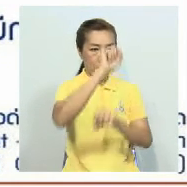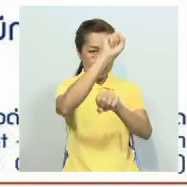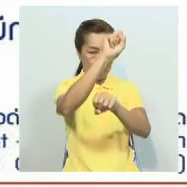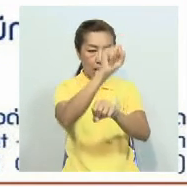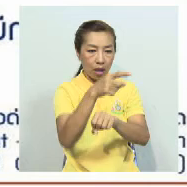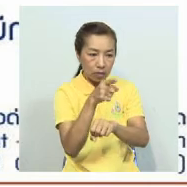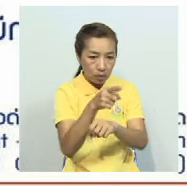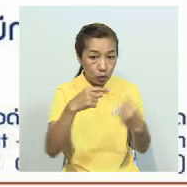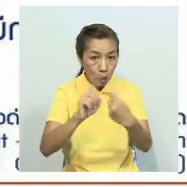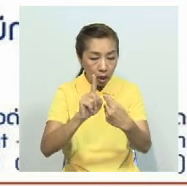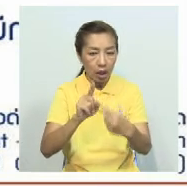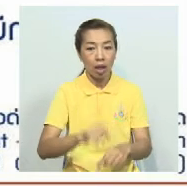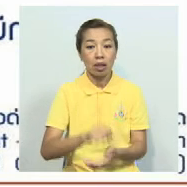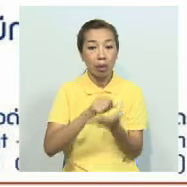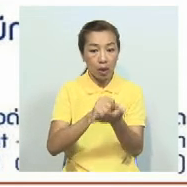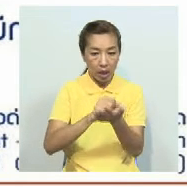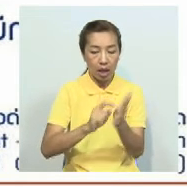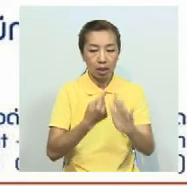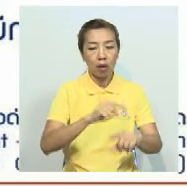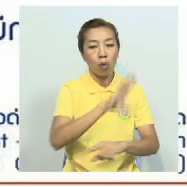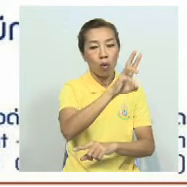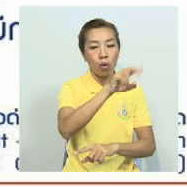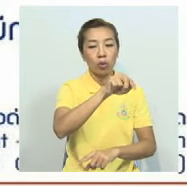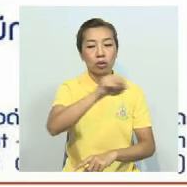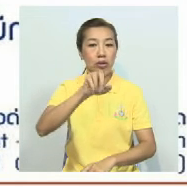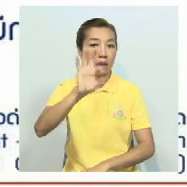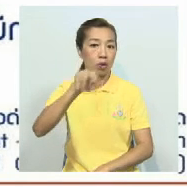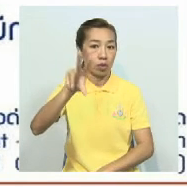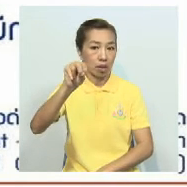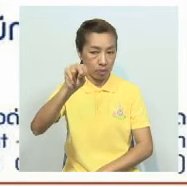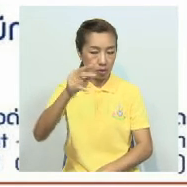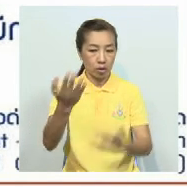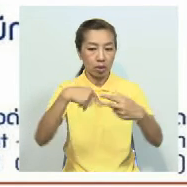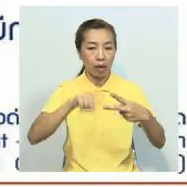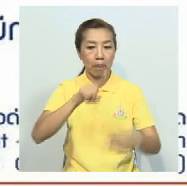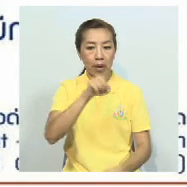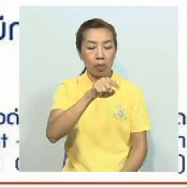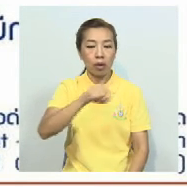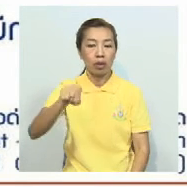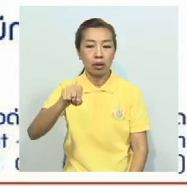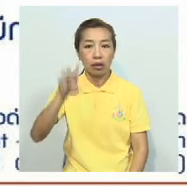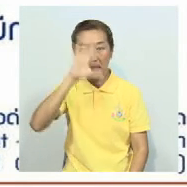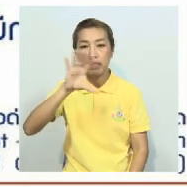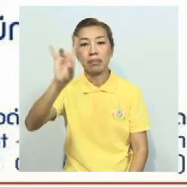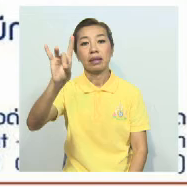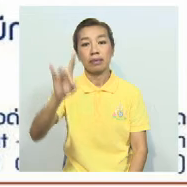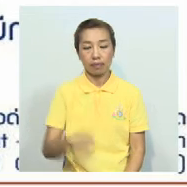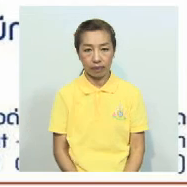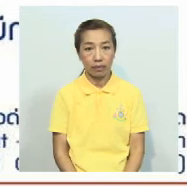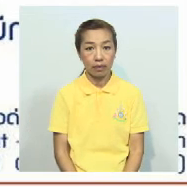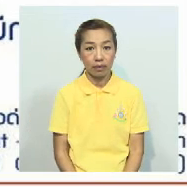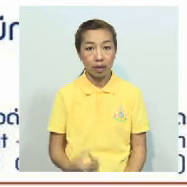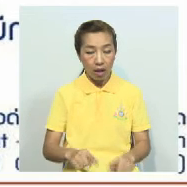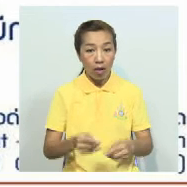กติจะอยู่ในช่วงเวลา6นาฬิกาถึง9นาฬิกา30นาทีและ13นาฬิกาถึง20นาฬิกาและเ